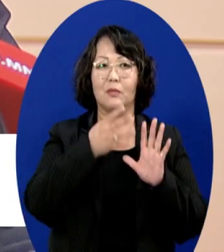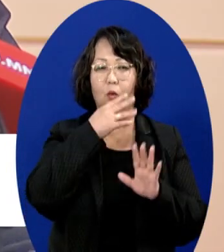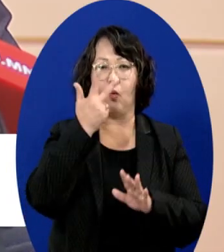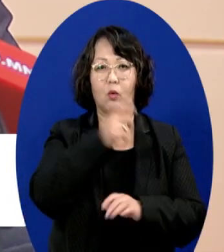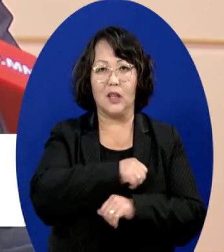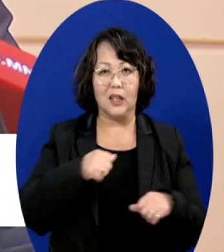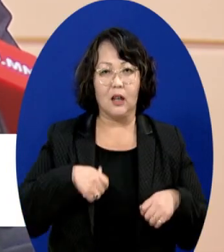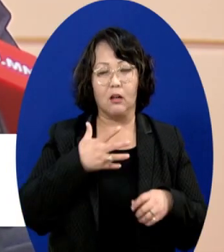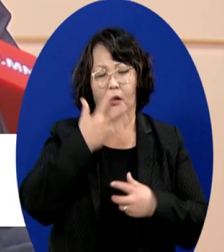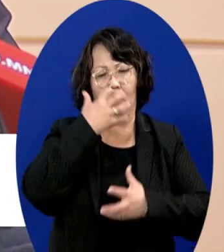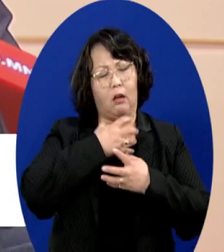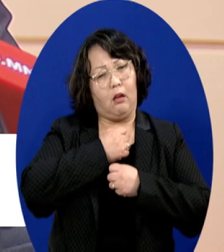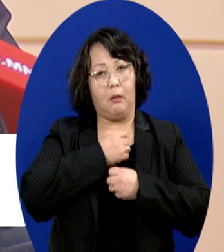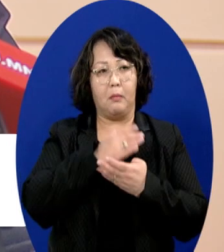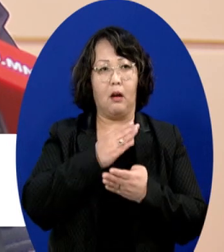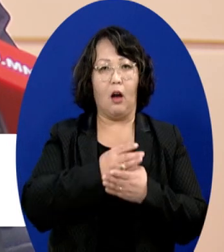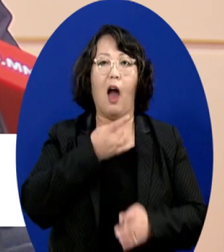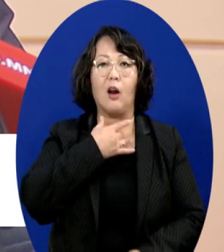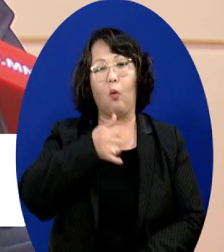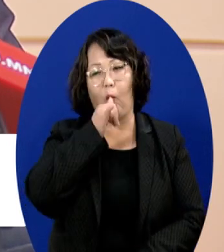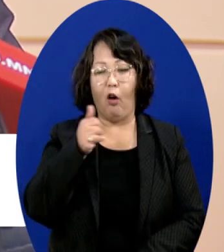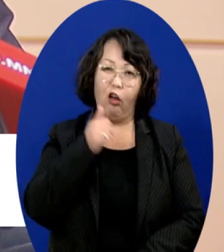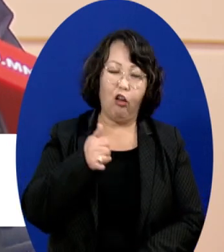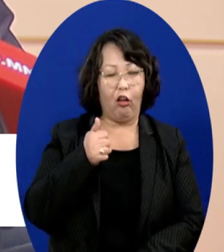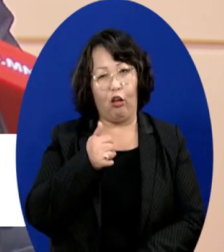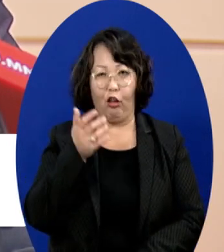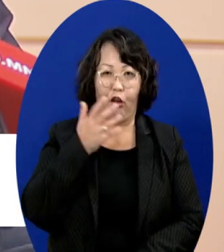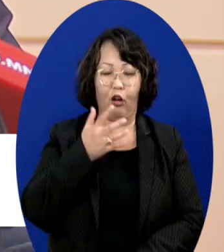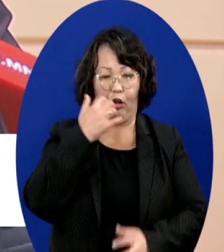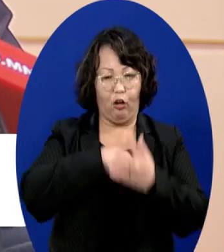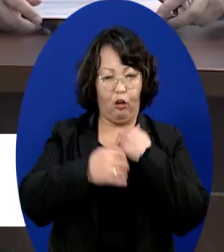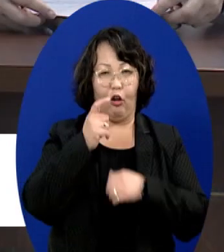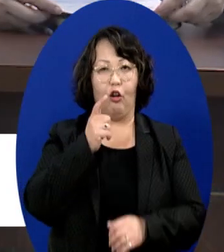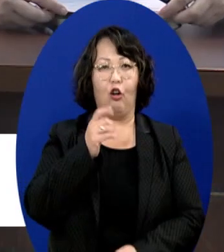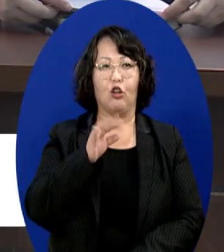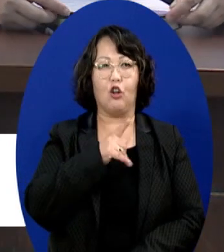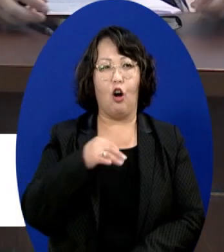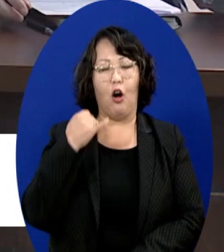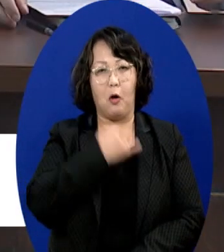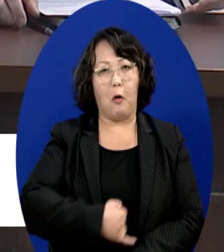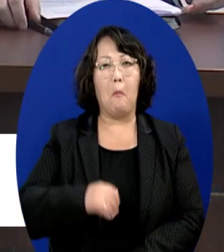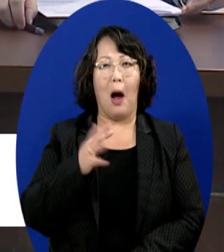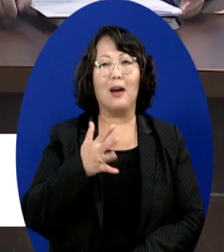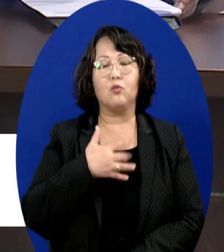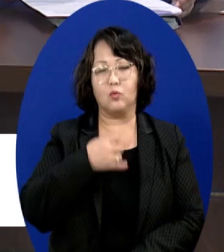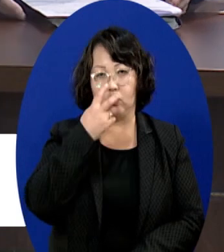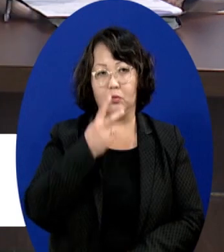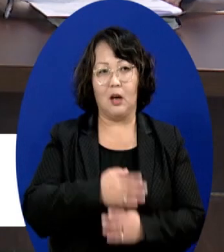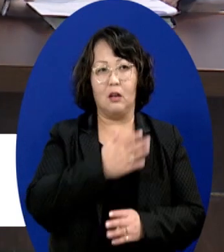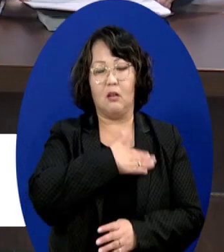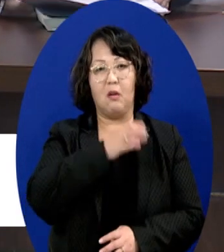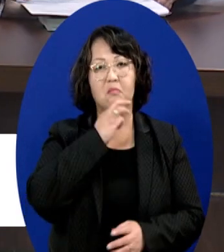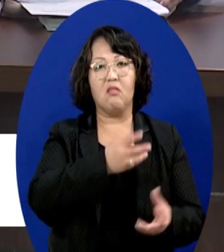угаарцсан гэсэн дуудлага ирснийг шалгаж үзэхэд тэд согтууруулахудаа хэтрүүлэн хэрэглэж хорлогод орсон байх магадaltaг цагдаагийн газраас мэдээлжээ. Энэ мэт